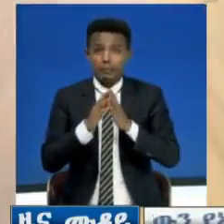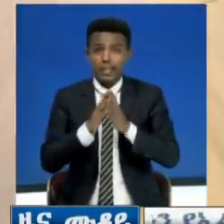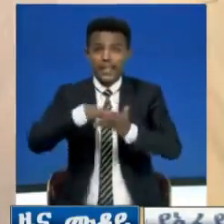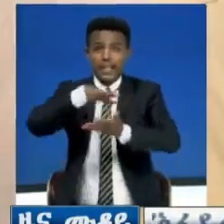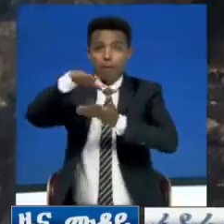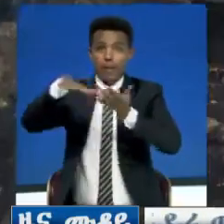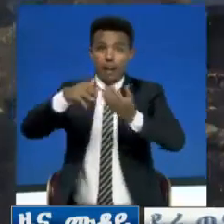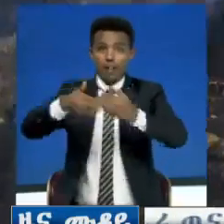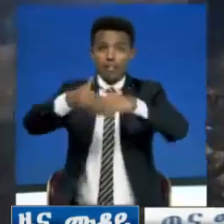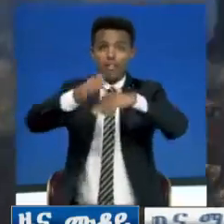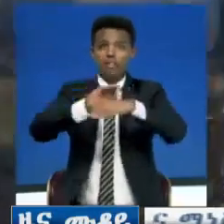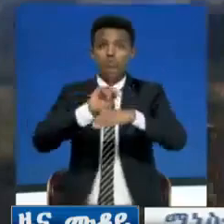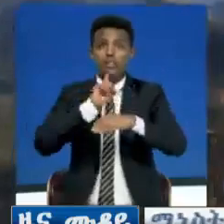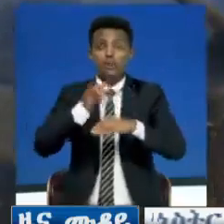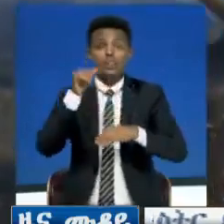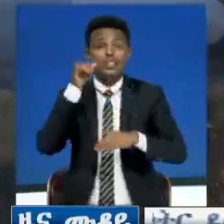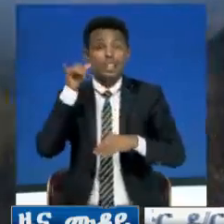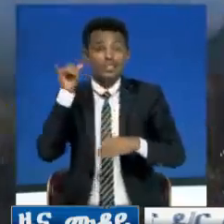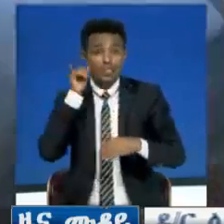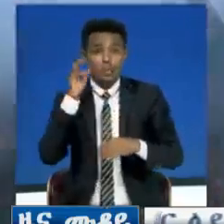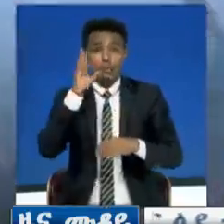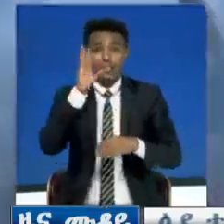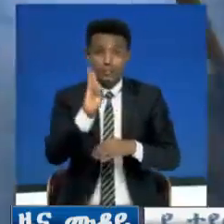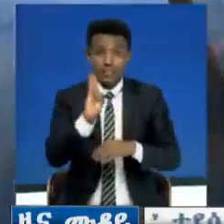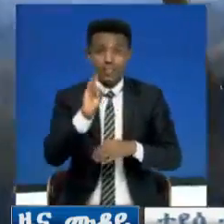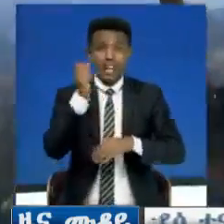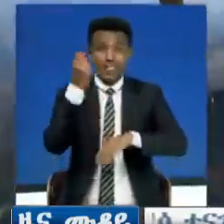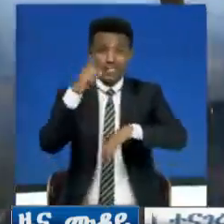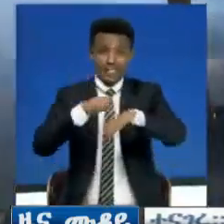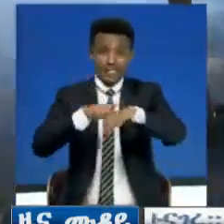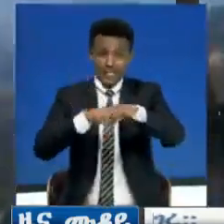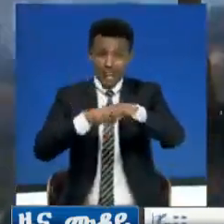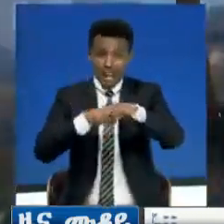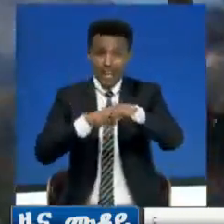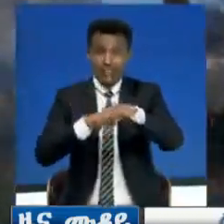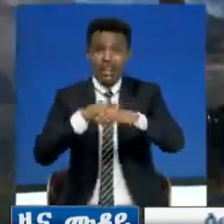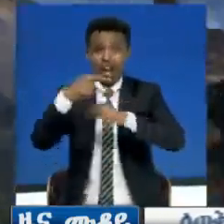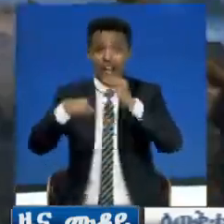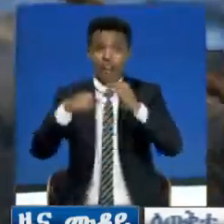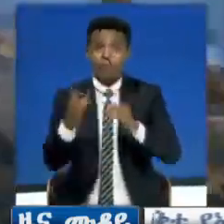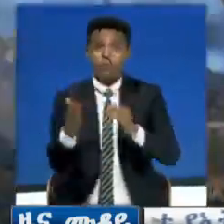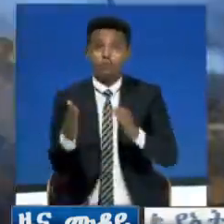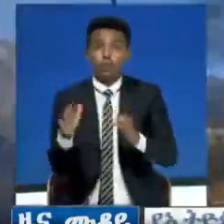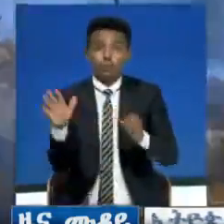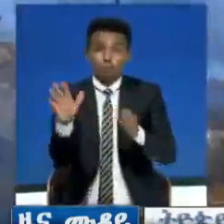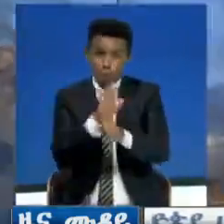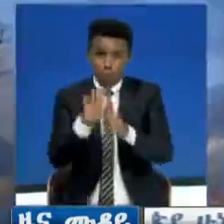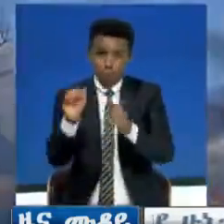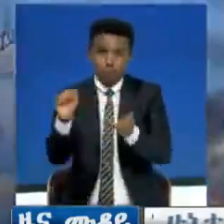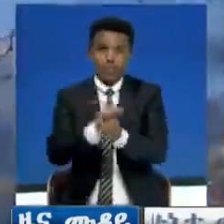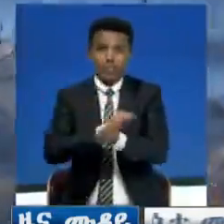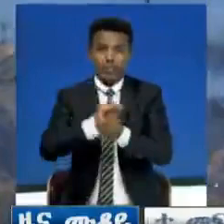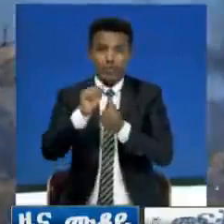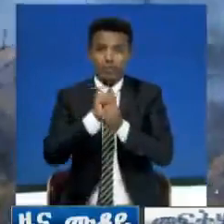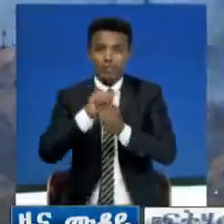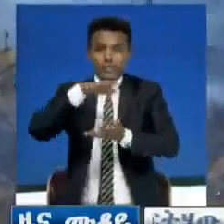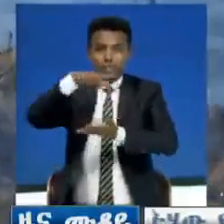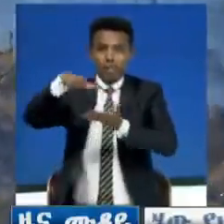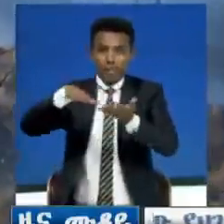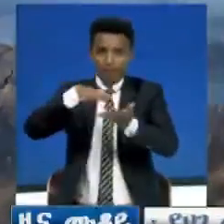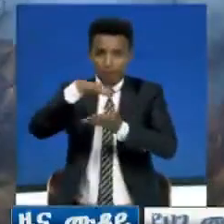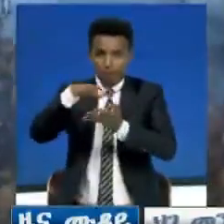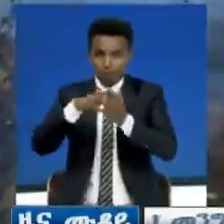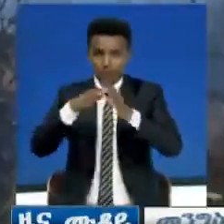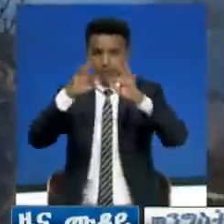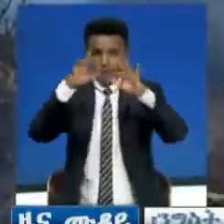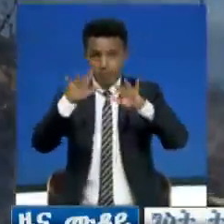ነው። ትናንትና በሰባት በ11 ሰዓት አካባቢ ነው ሰዓቱ ሙሉ በሙሉ ያጠፋው። በኋላም ደመናውም ካፊያውም ሌት ያደረበት